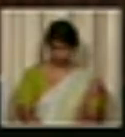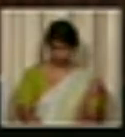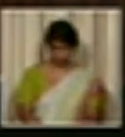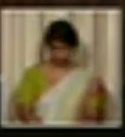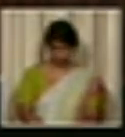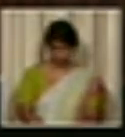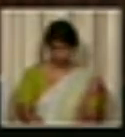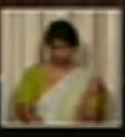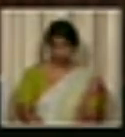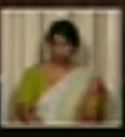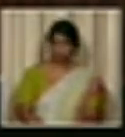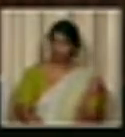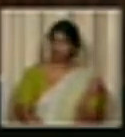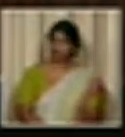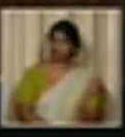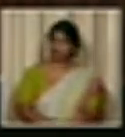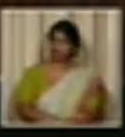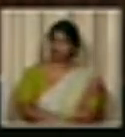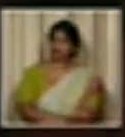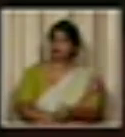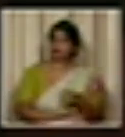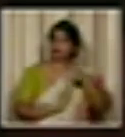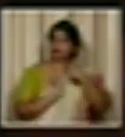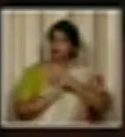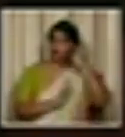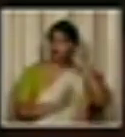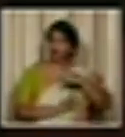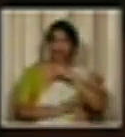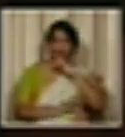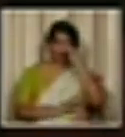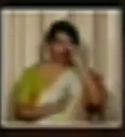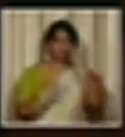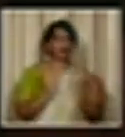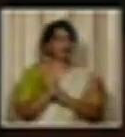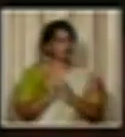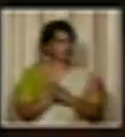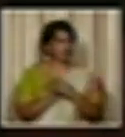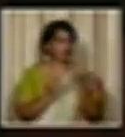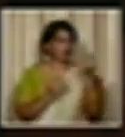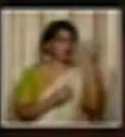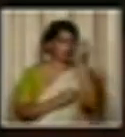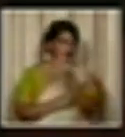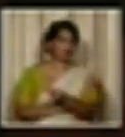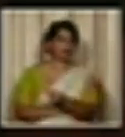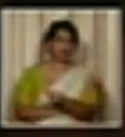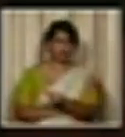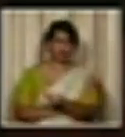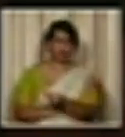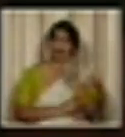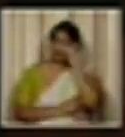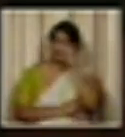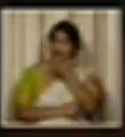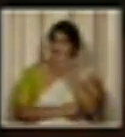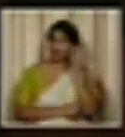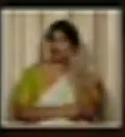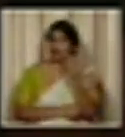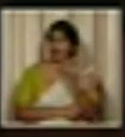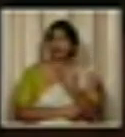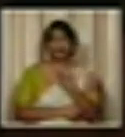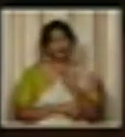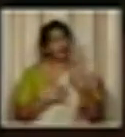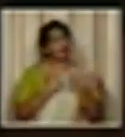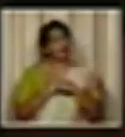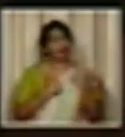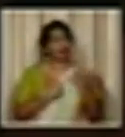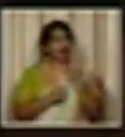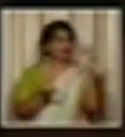Vijayasekara ගරු නියෝජ්‍ය කතානායකතුමනි ඒක මම හිතන්නේ කාර්ක සභාව ලබා දෙයි. ඒතුමන්ට ඒක බලන්න පුළුවන්. අපිට කියන්න තියෙන්නේ අපි අලුතෙන්